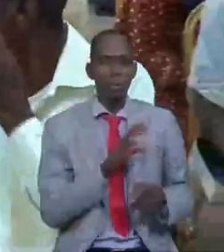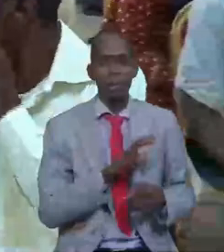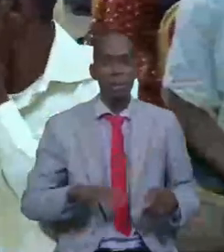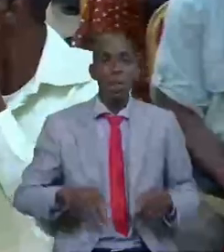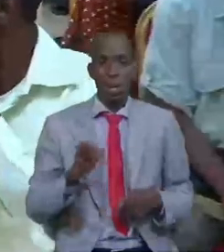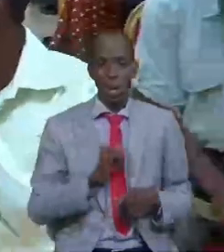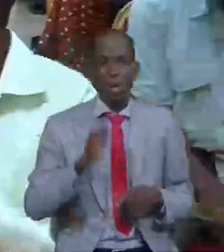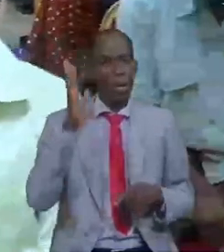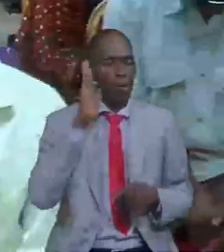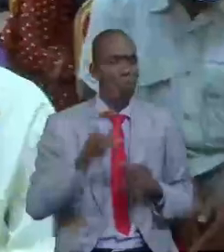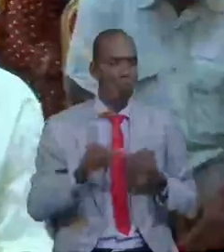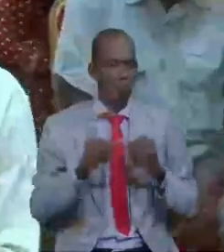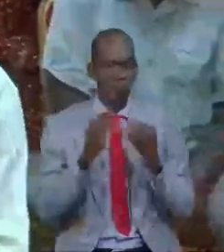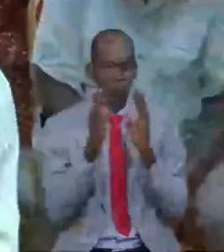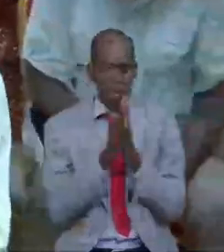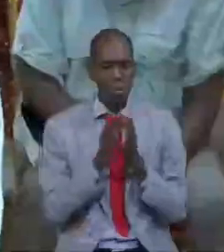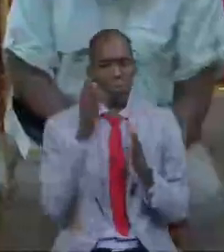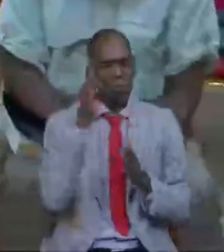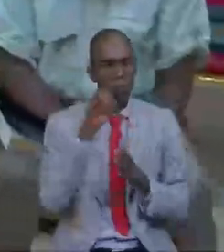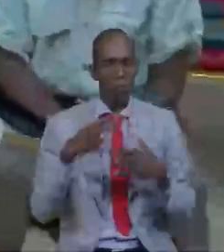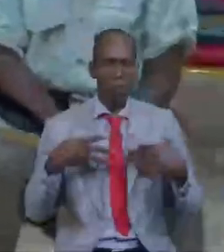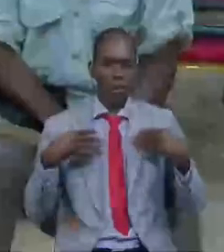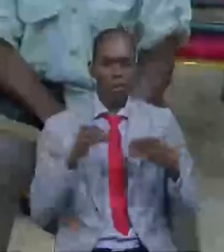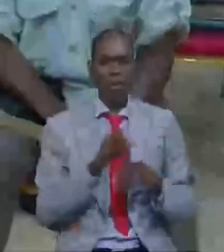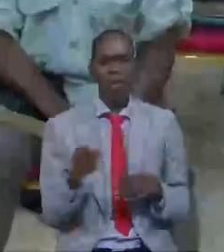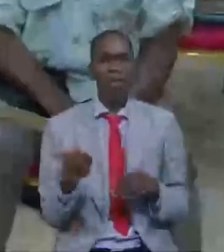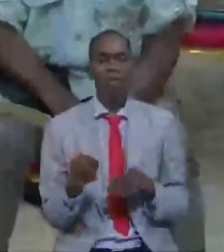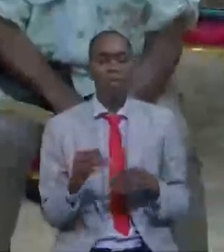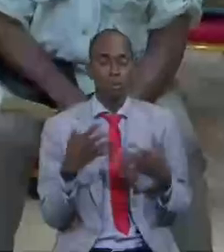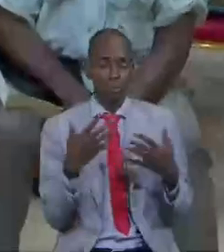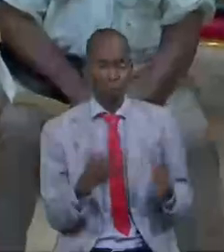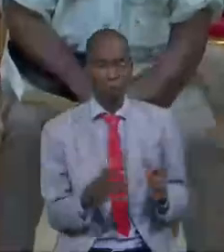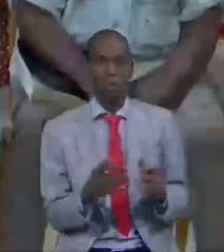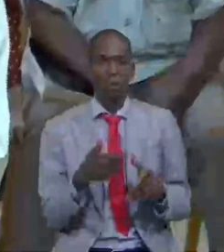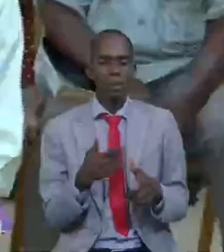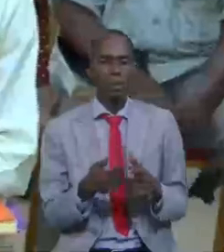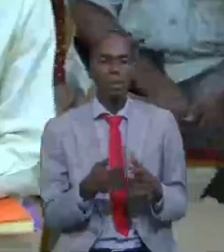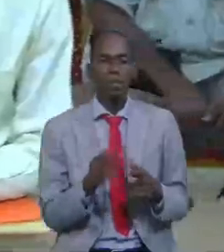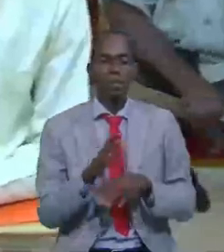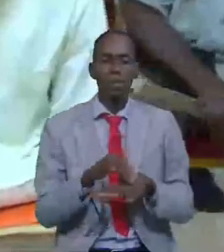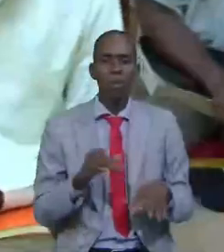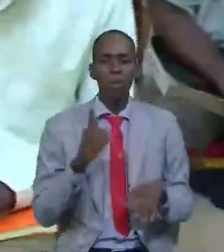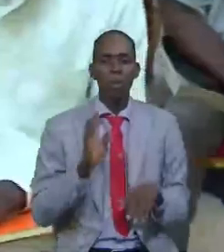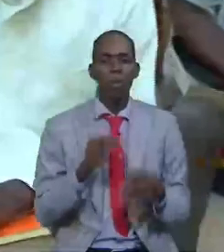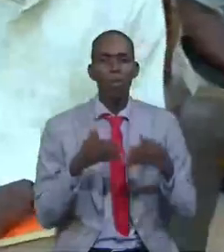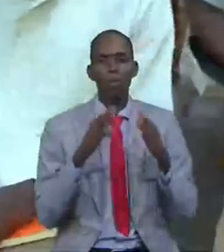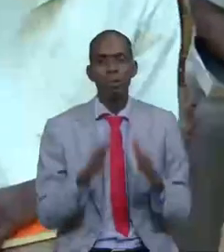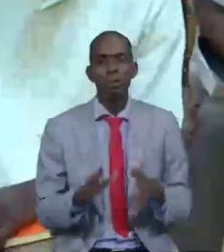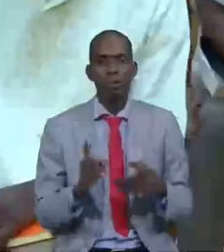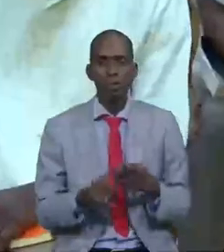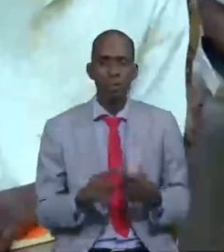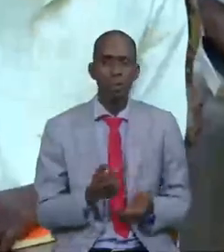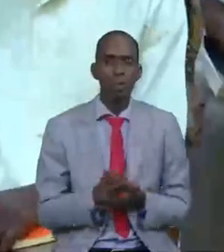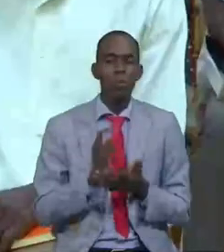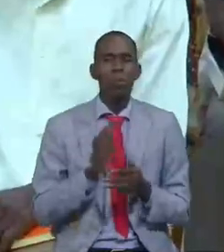ça, nous allons finir donc de prendre les noms et les informations de ceux-là qui ont levé la